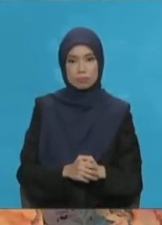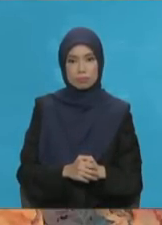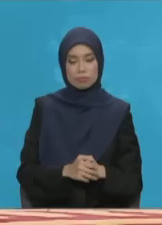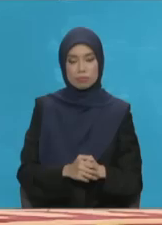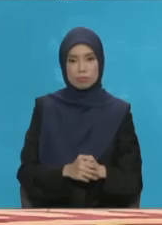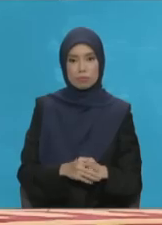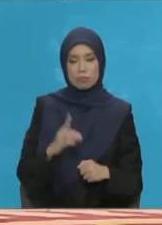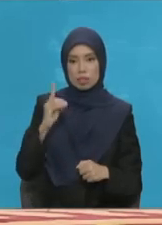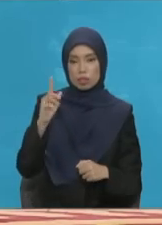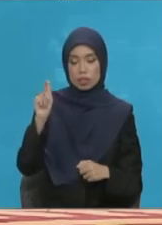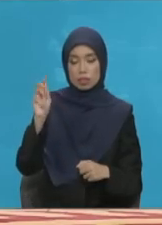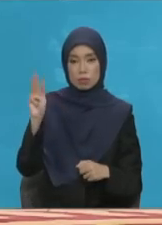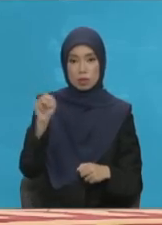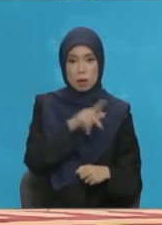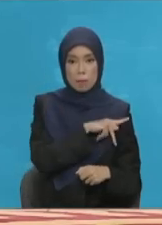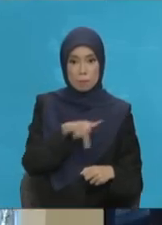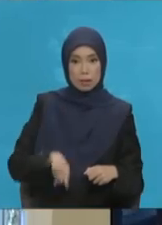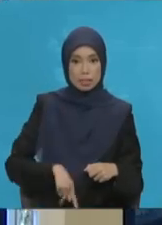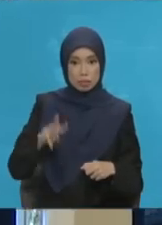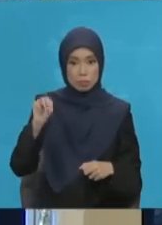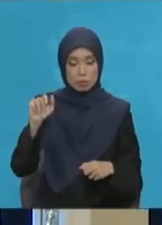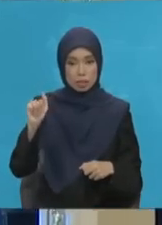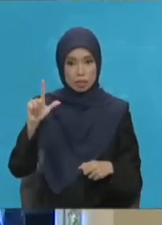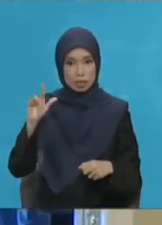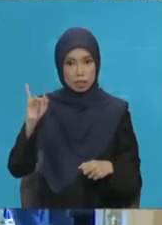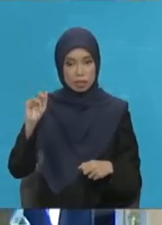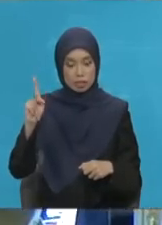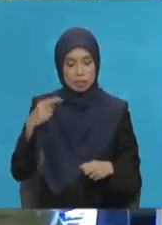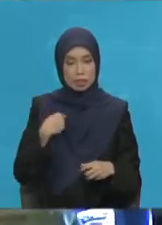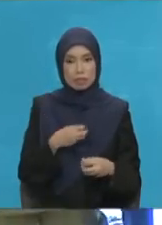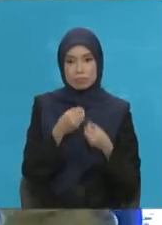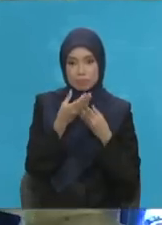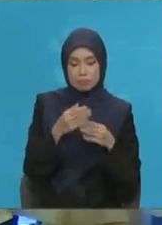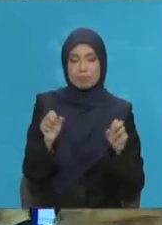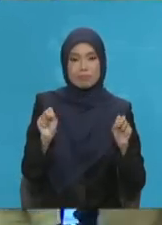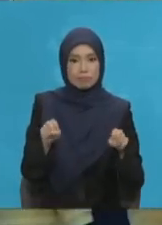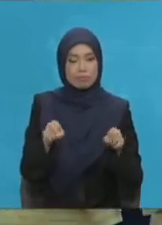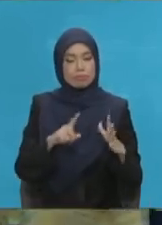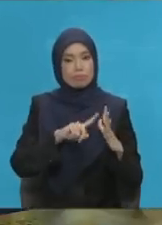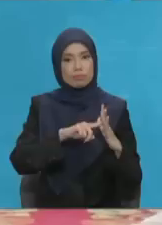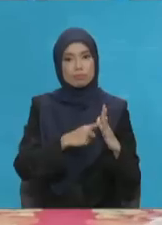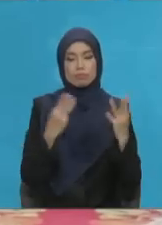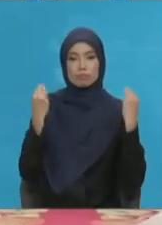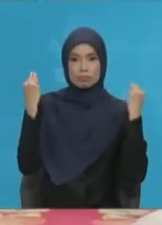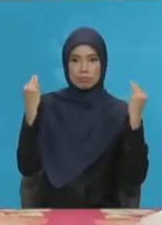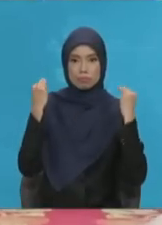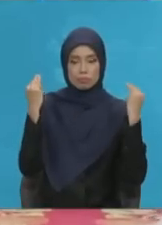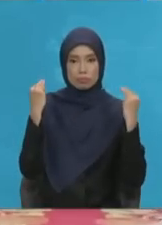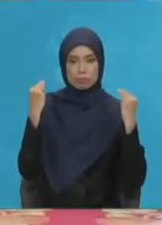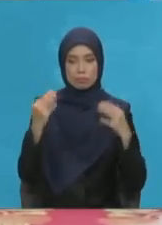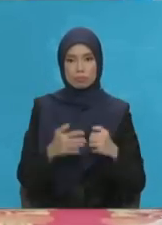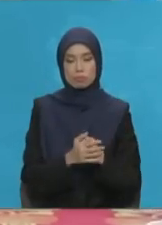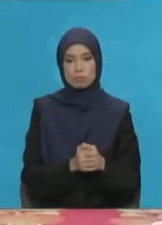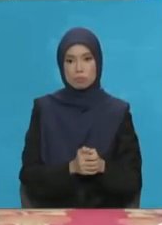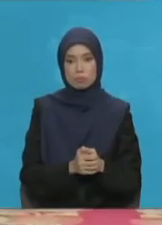Juli yang teramat Mulia menyabdakan supaya istri adat dimulaikan dan seterusnya menyabdakan yang amat Mulia Pangeran